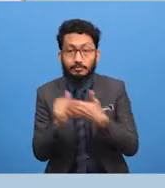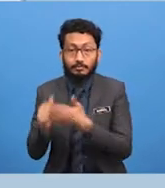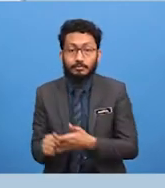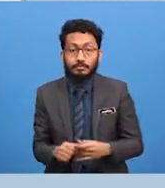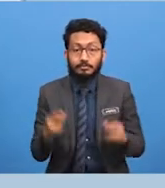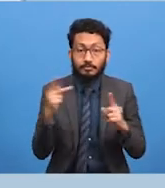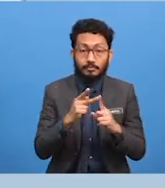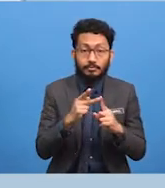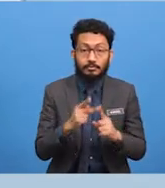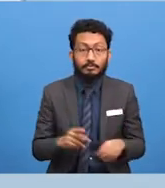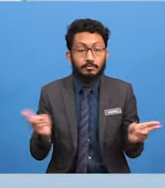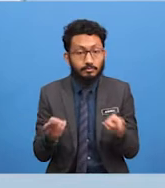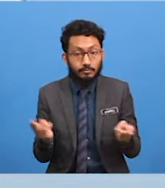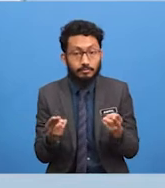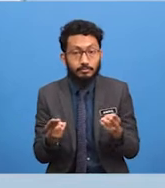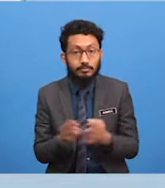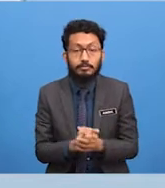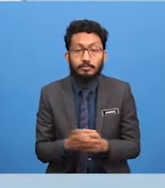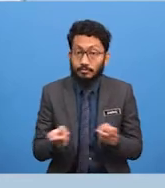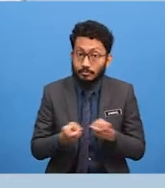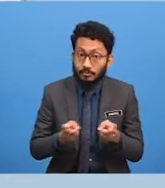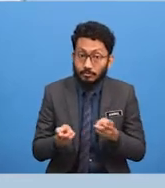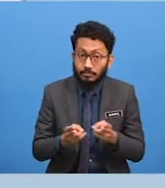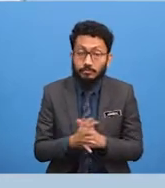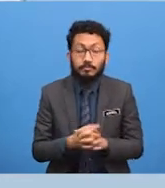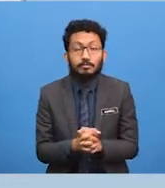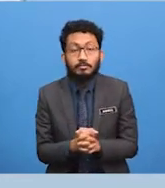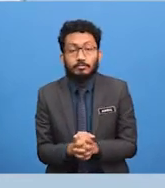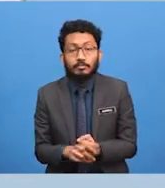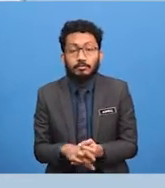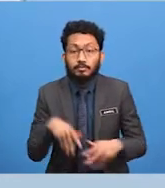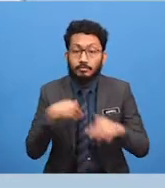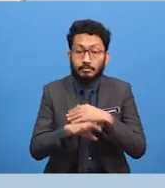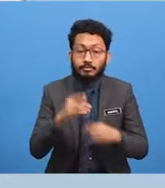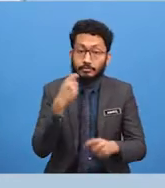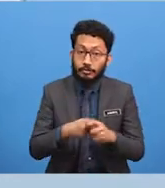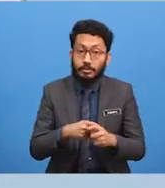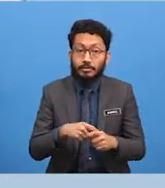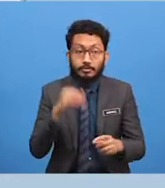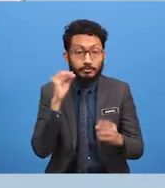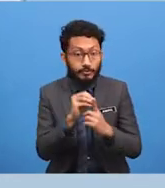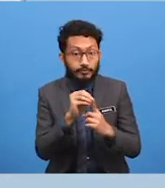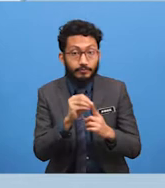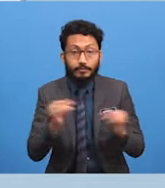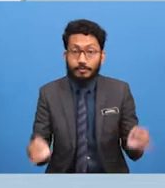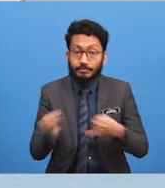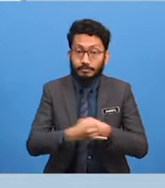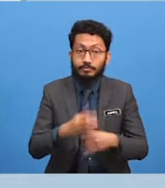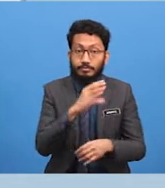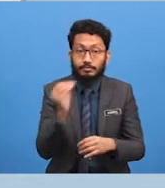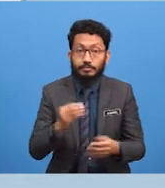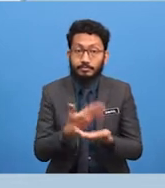kepada pihak pengurusan pertengahan dan bawahan dalam menentukan objektif jabatan dan